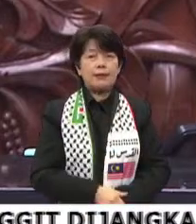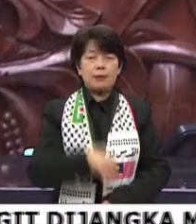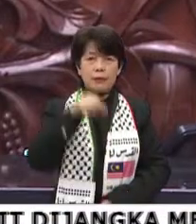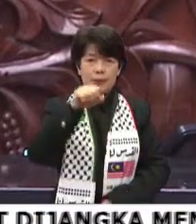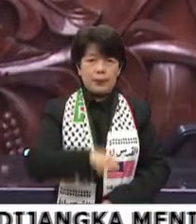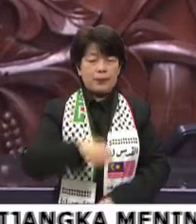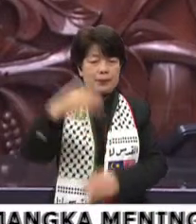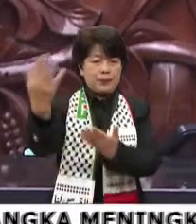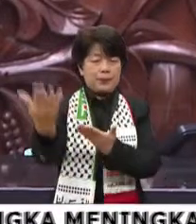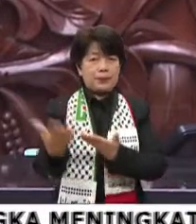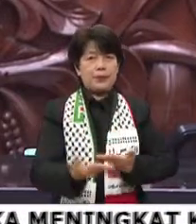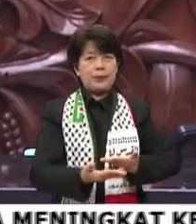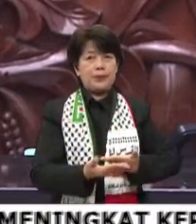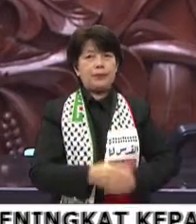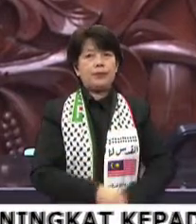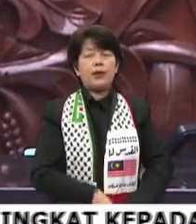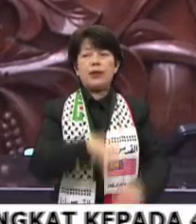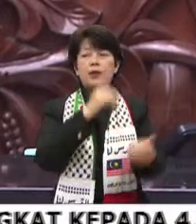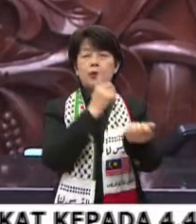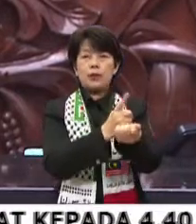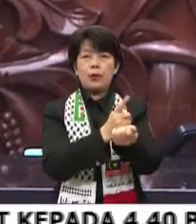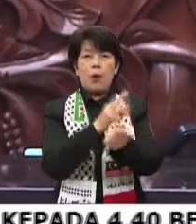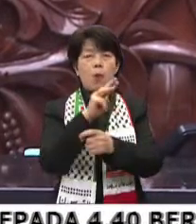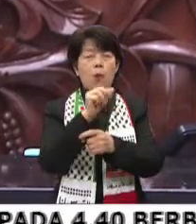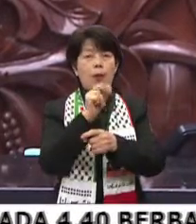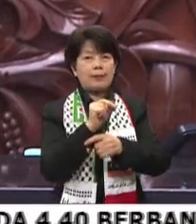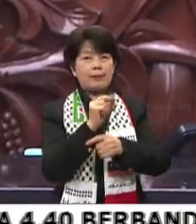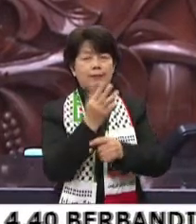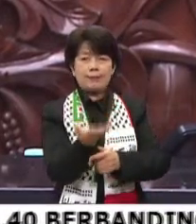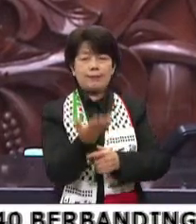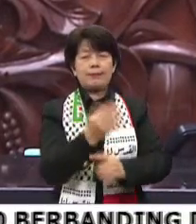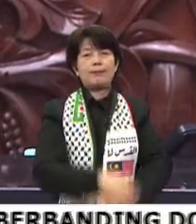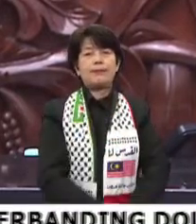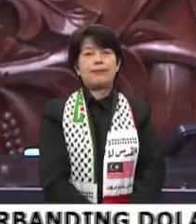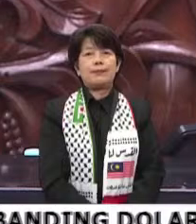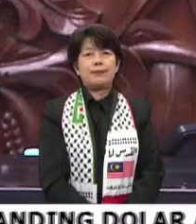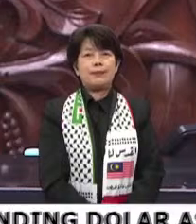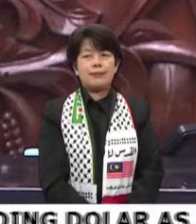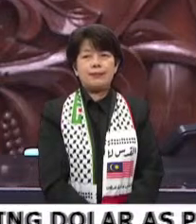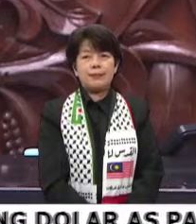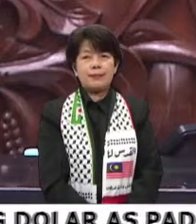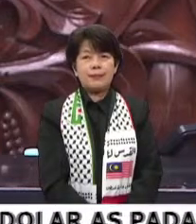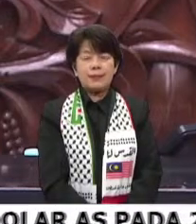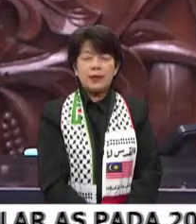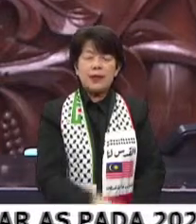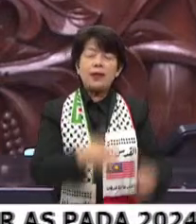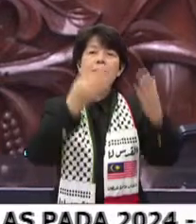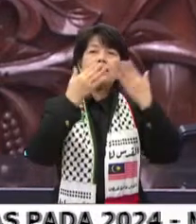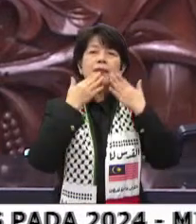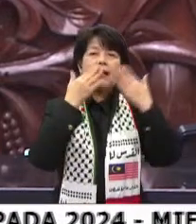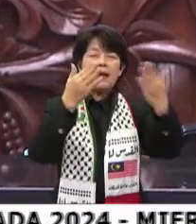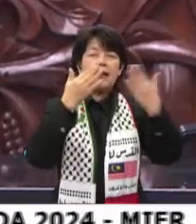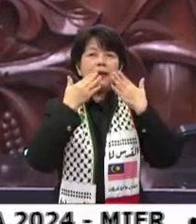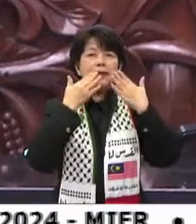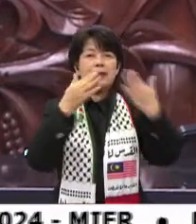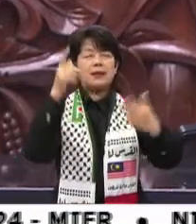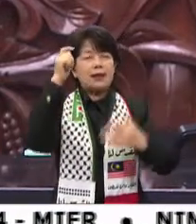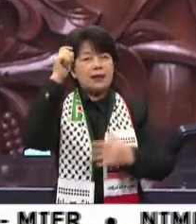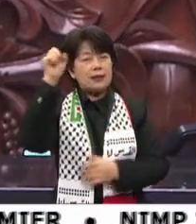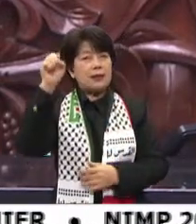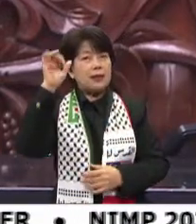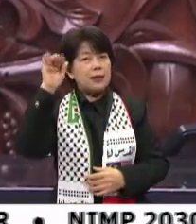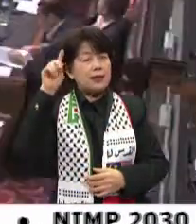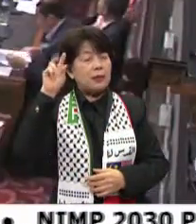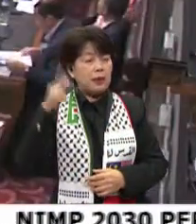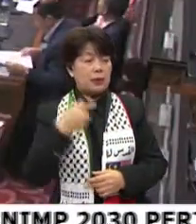menjemput yang berhormat Dr Wan Mara bin wanus terima kasihan yang di-pertua